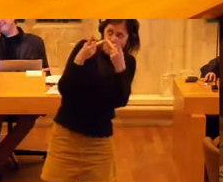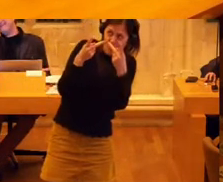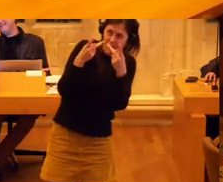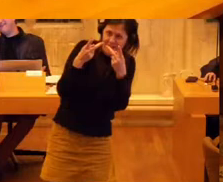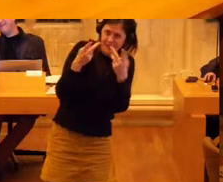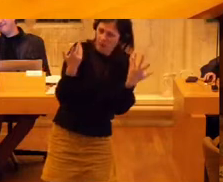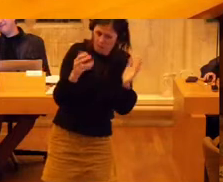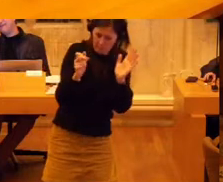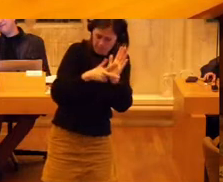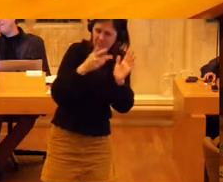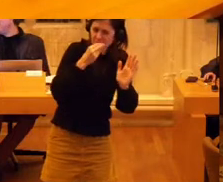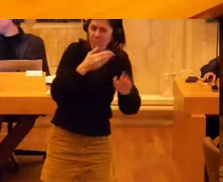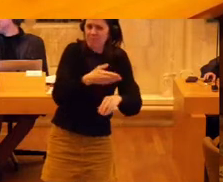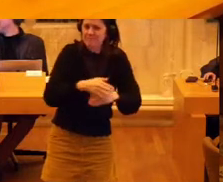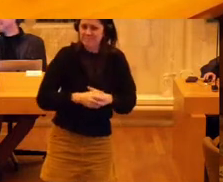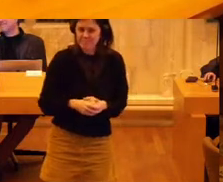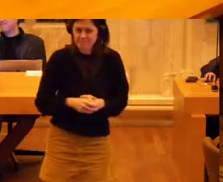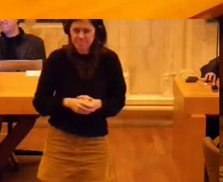participer.